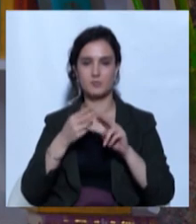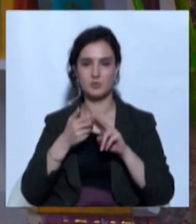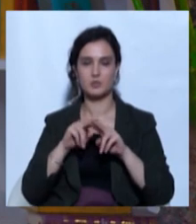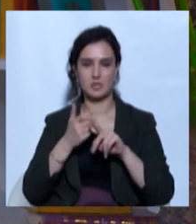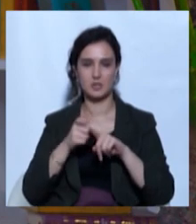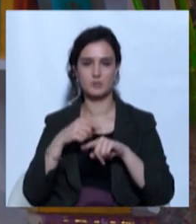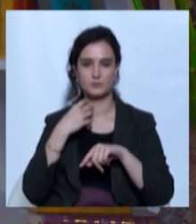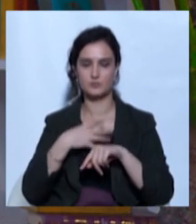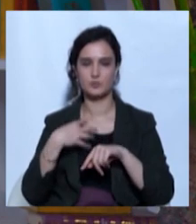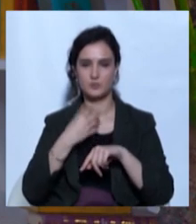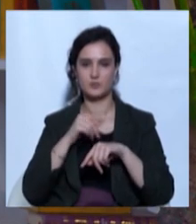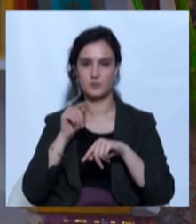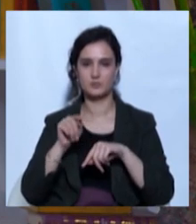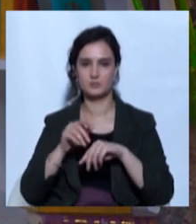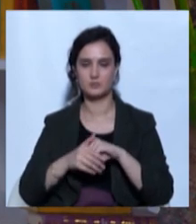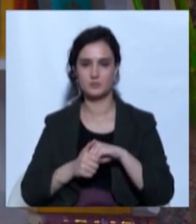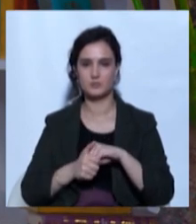ძალიან მნიშვნელოვანი.